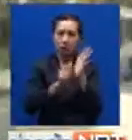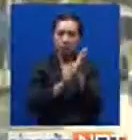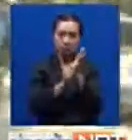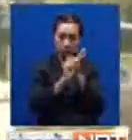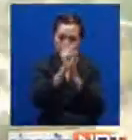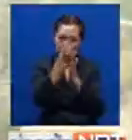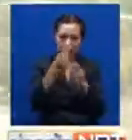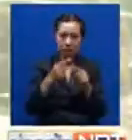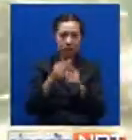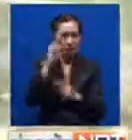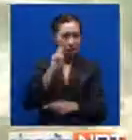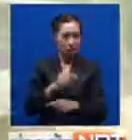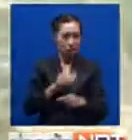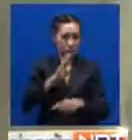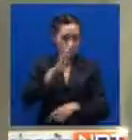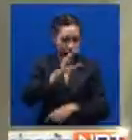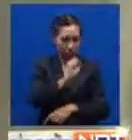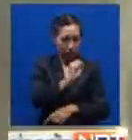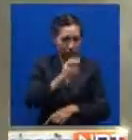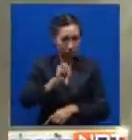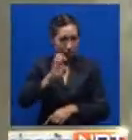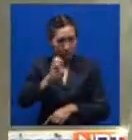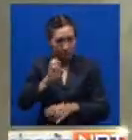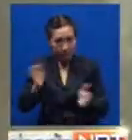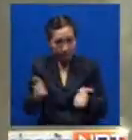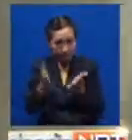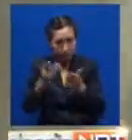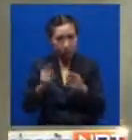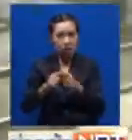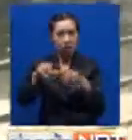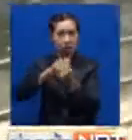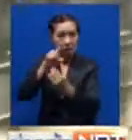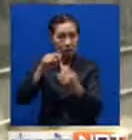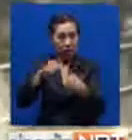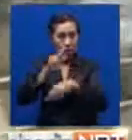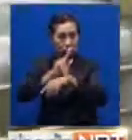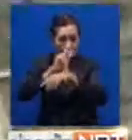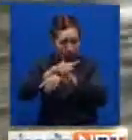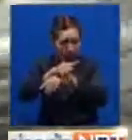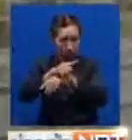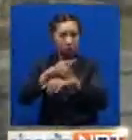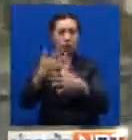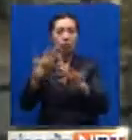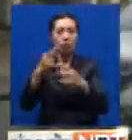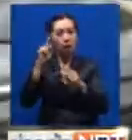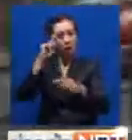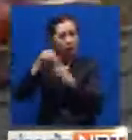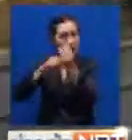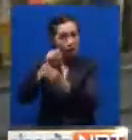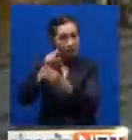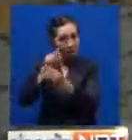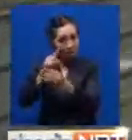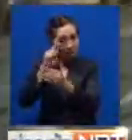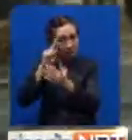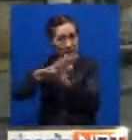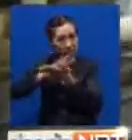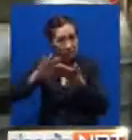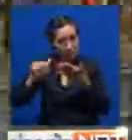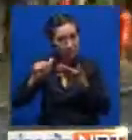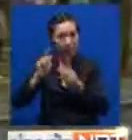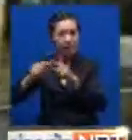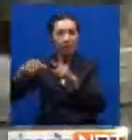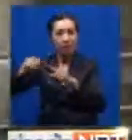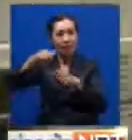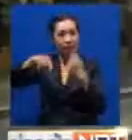วิสาหกิจขนาดกลางขนาดย่อมเศรษฐกิจดิจิทัลแล้วก็เศรษฐกิจสีเขียวส่งเสริมความร่วมมือรวมทั้งการ